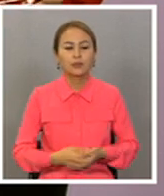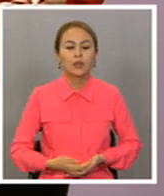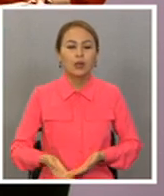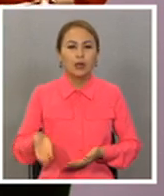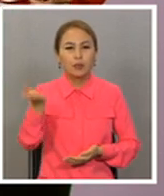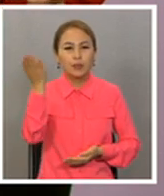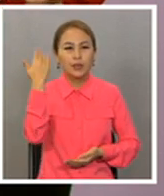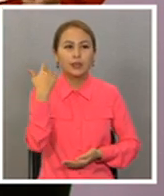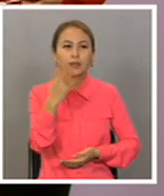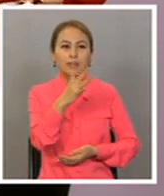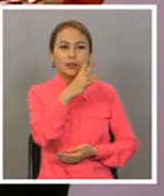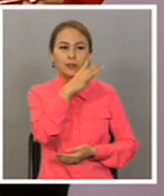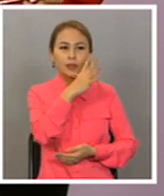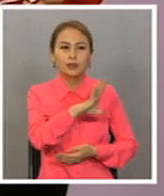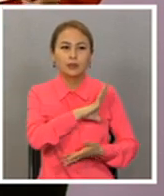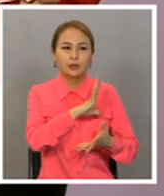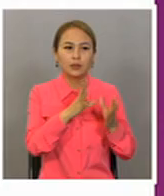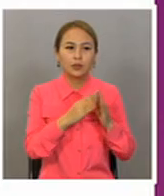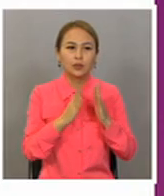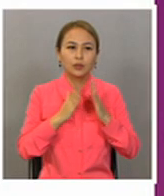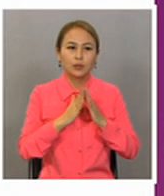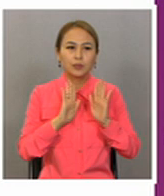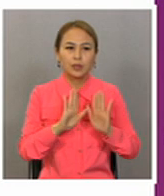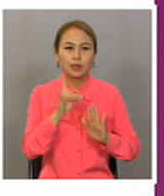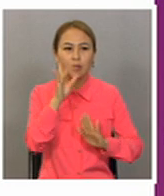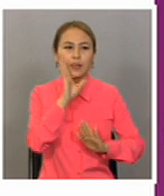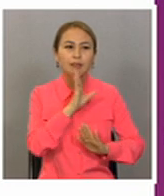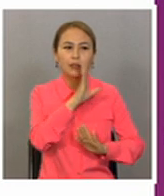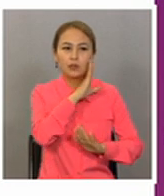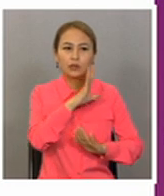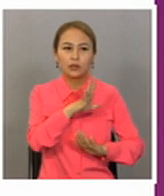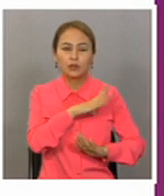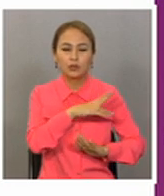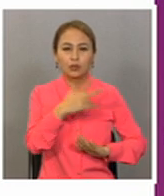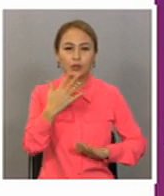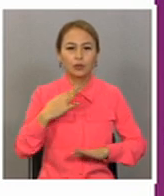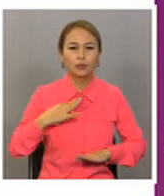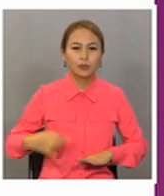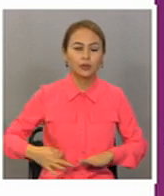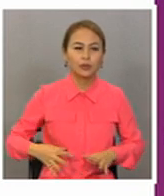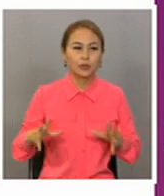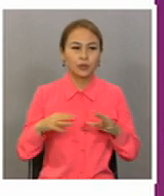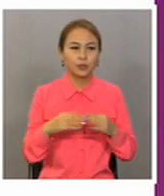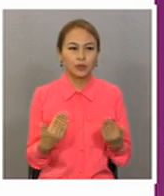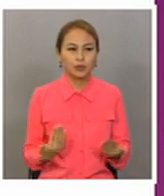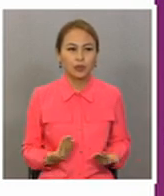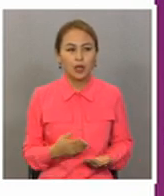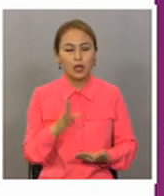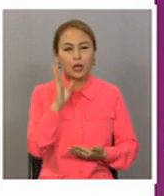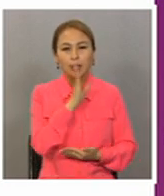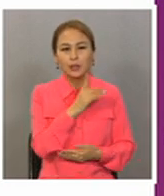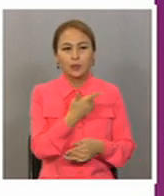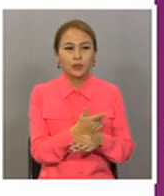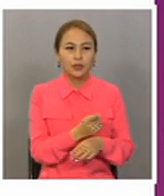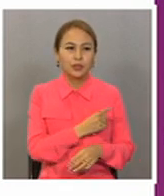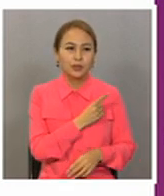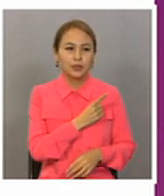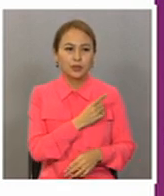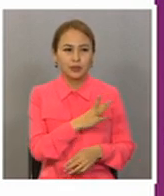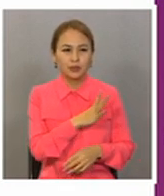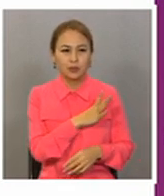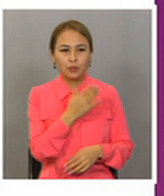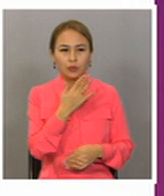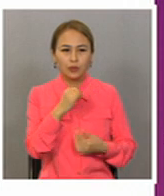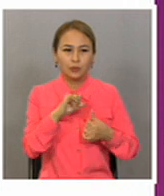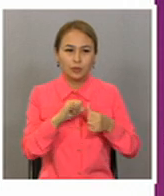Баяғы заманда жұпыны ғана үйде бір әйел үш ұлымен тұрыпты. Әйел өте шебер кісі екен.